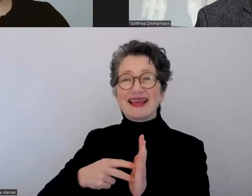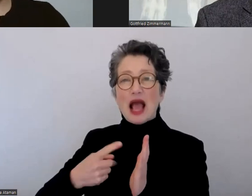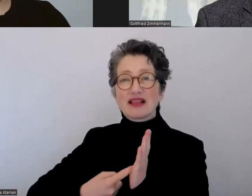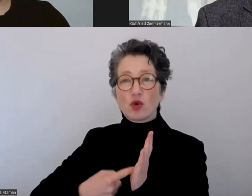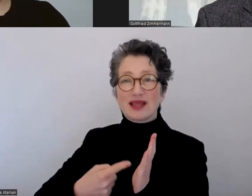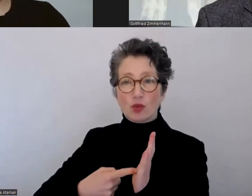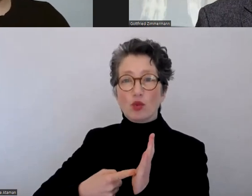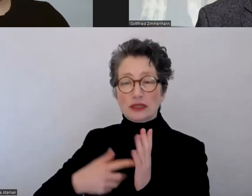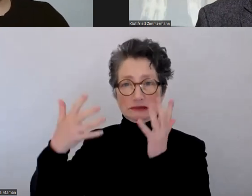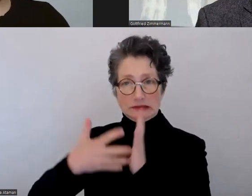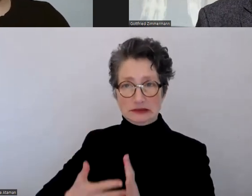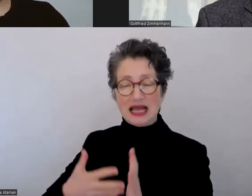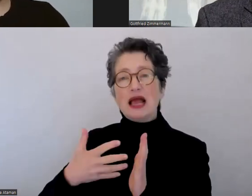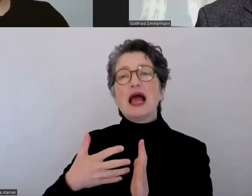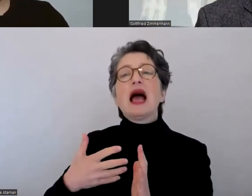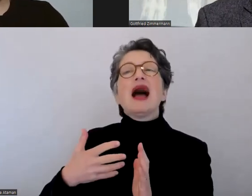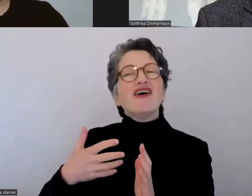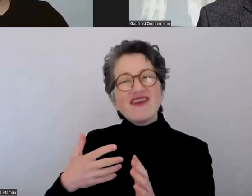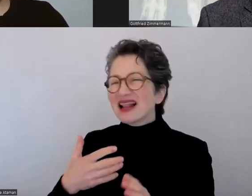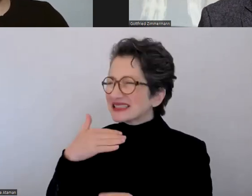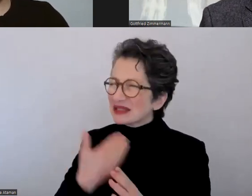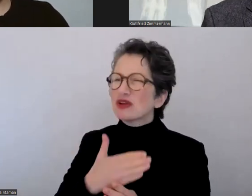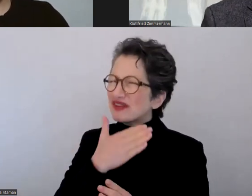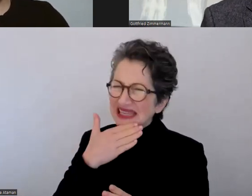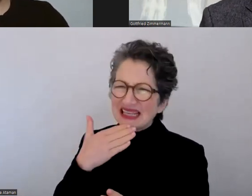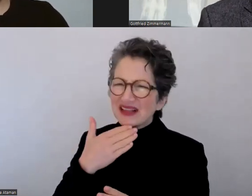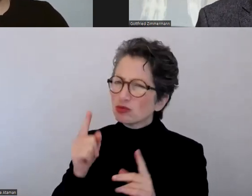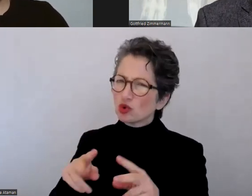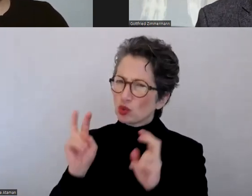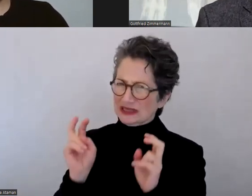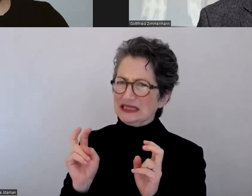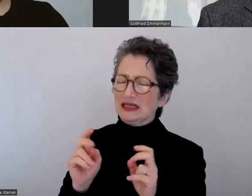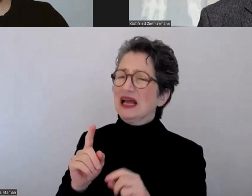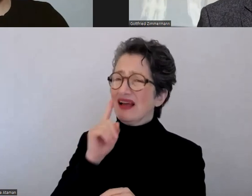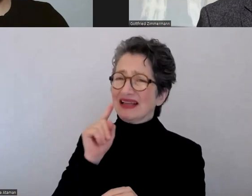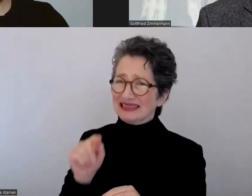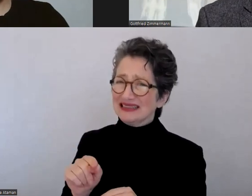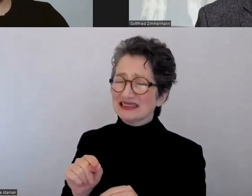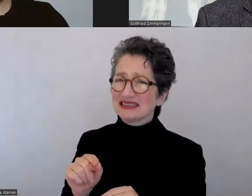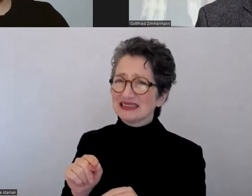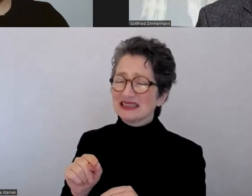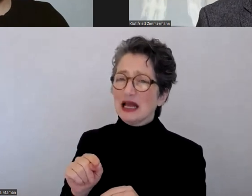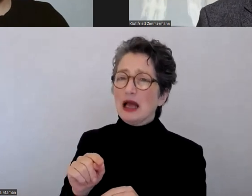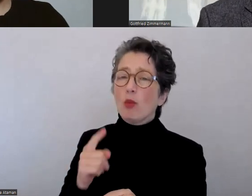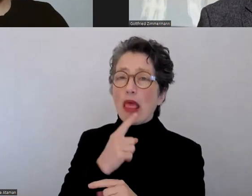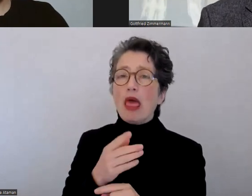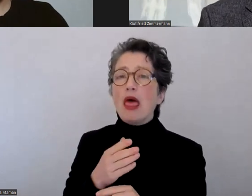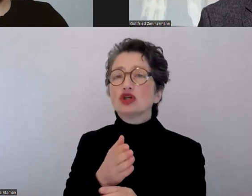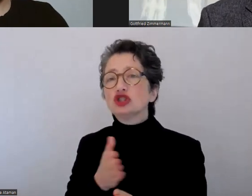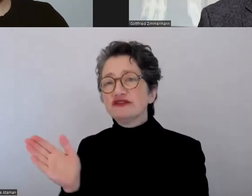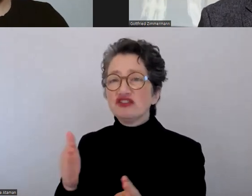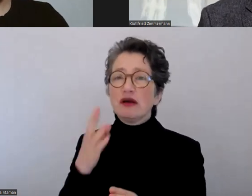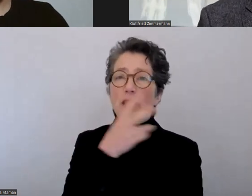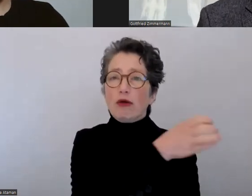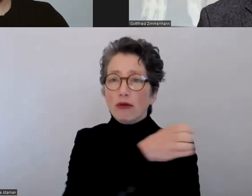zu erfüllen. Weil es gibt einfach eine ganze Menge zu betrachten und wenn man das praktisch mit Try and Error macht, mit